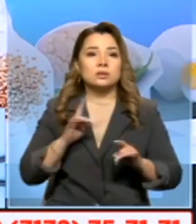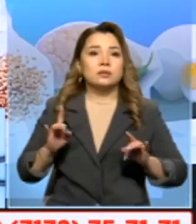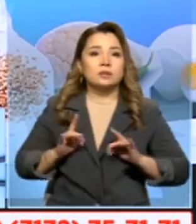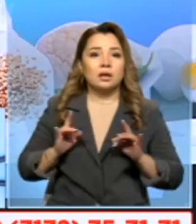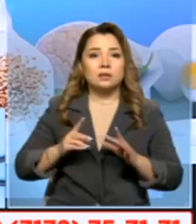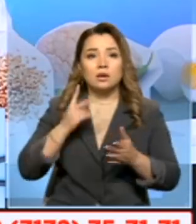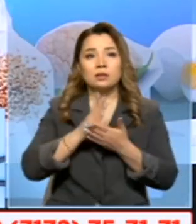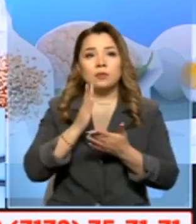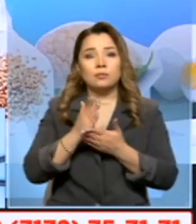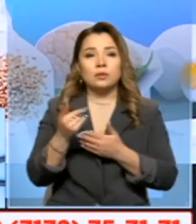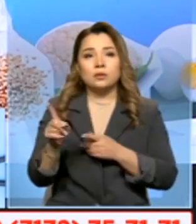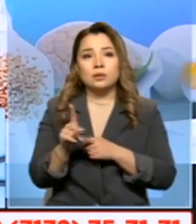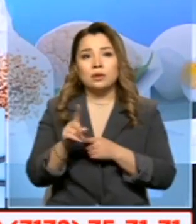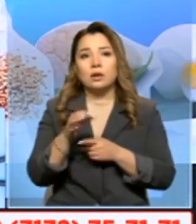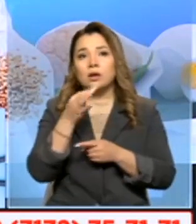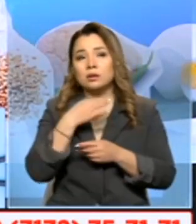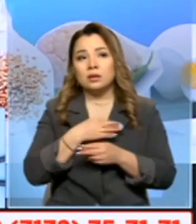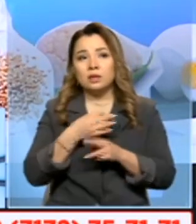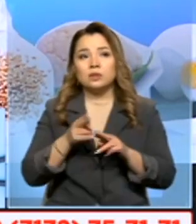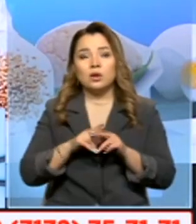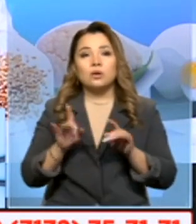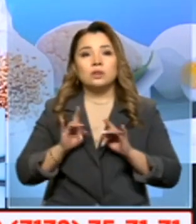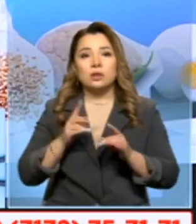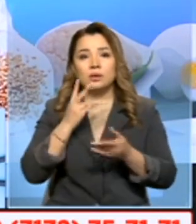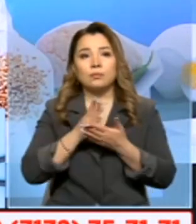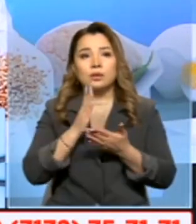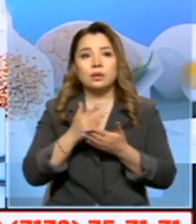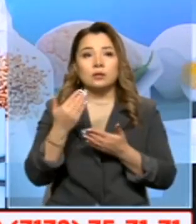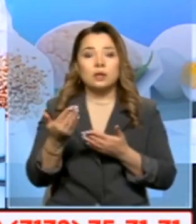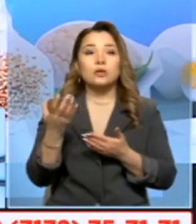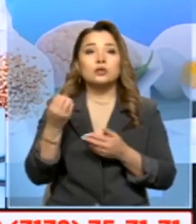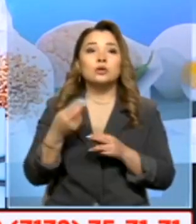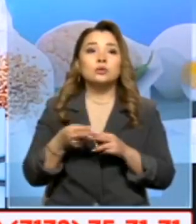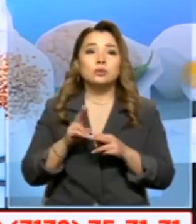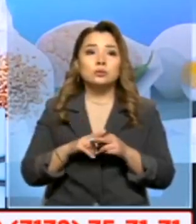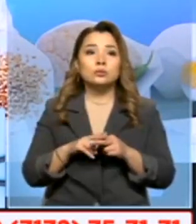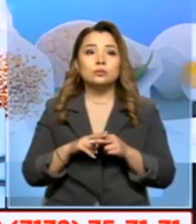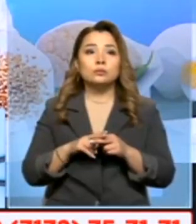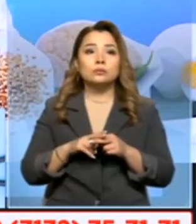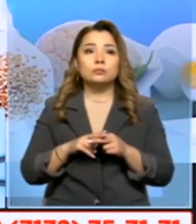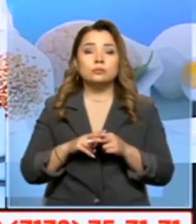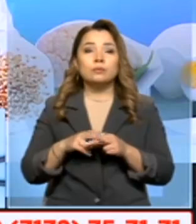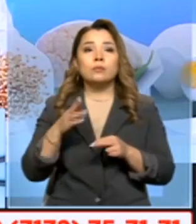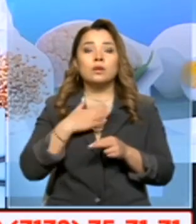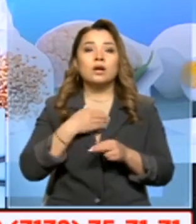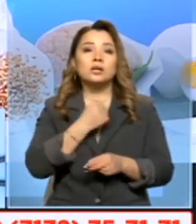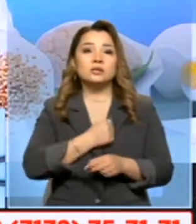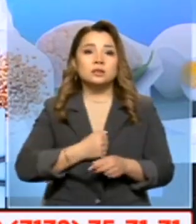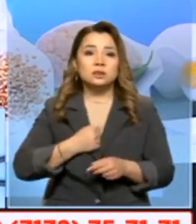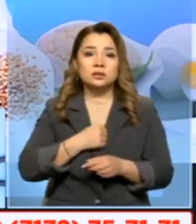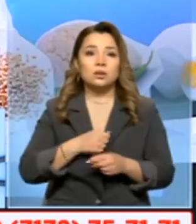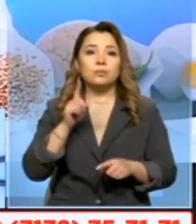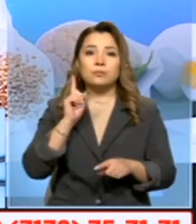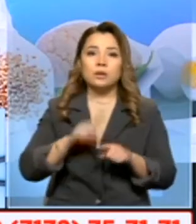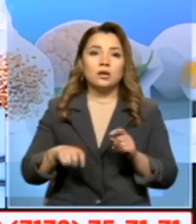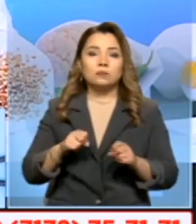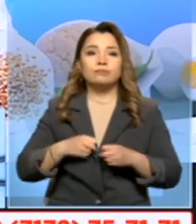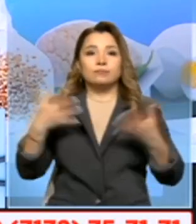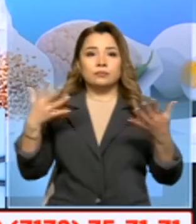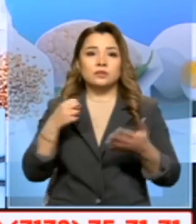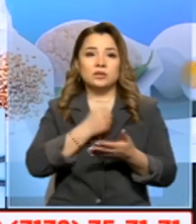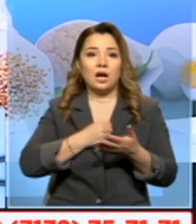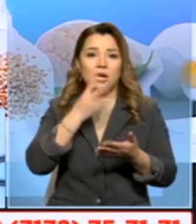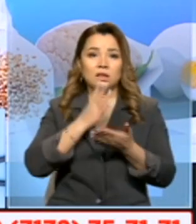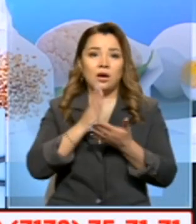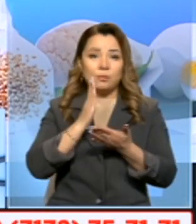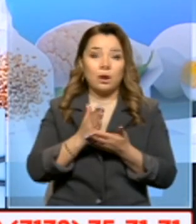прям мынандай нетеді, жүйкемді жұқартып отырады да. Сосын кейін менде ашуланшақпын, мен тез прям ашуланамын. Сосын кейін